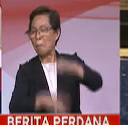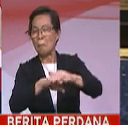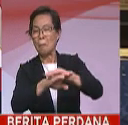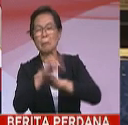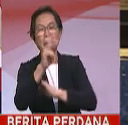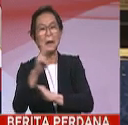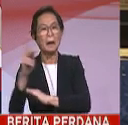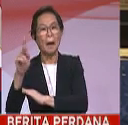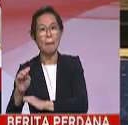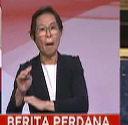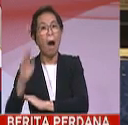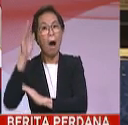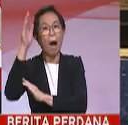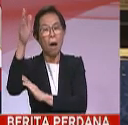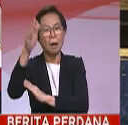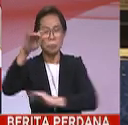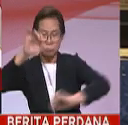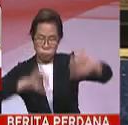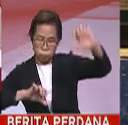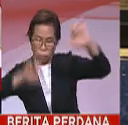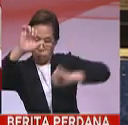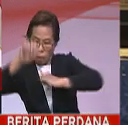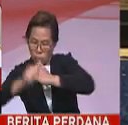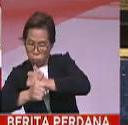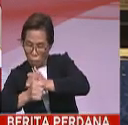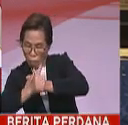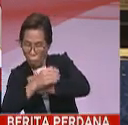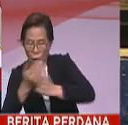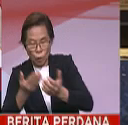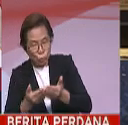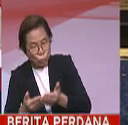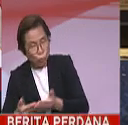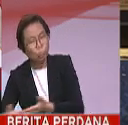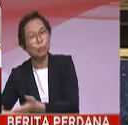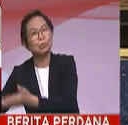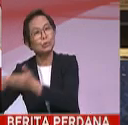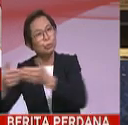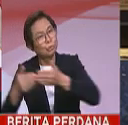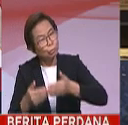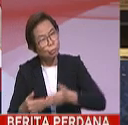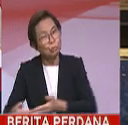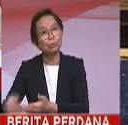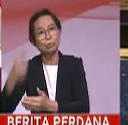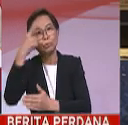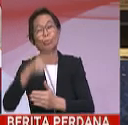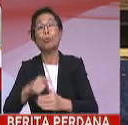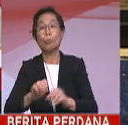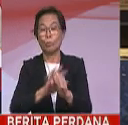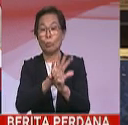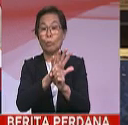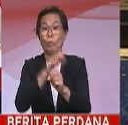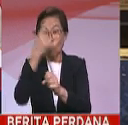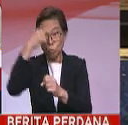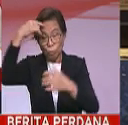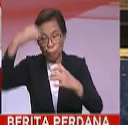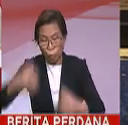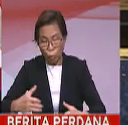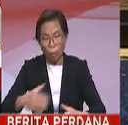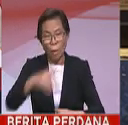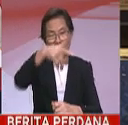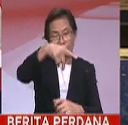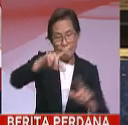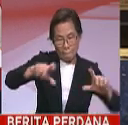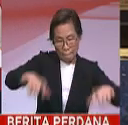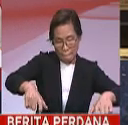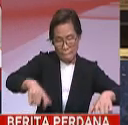KKM akan membuat penilaian risiko secara berterusan bagi memutuskan sama ada pelaksanaan